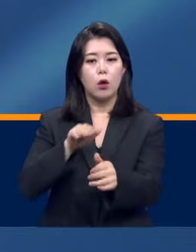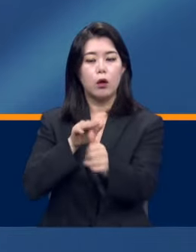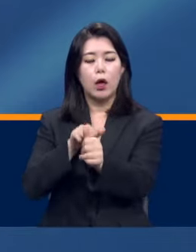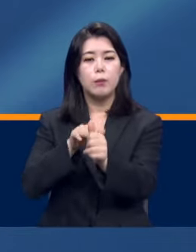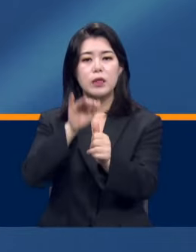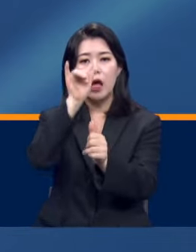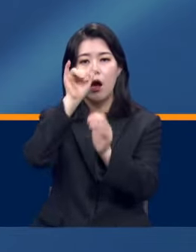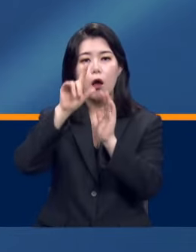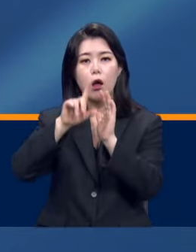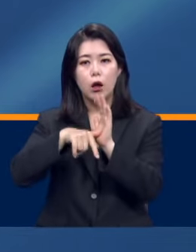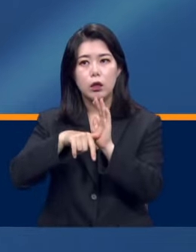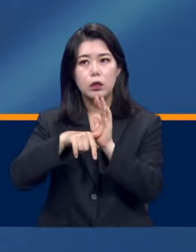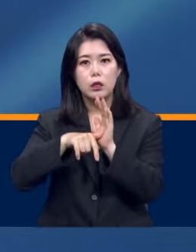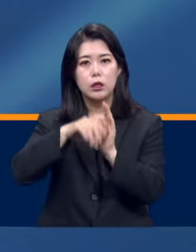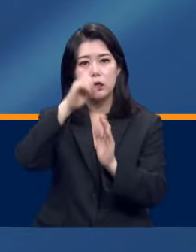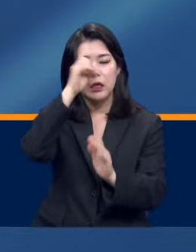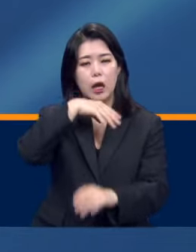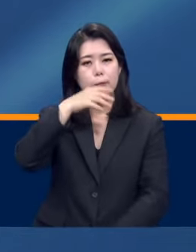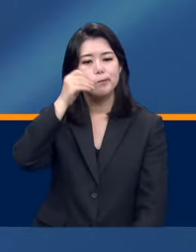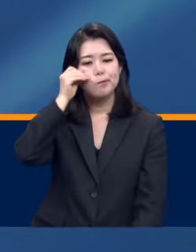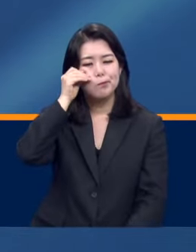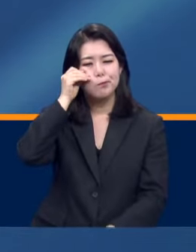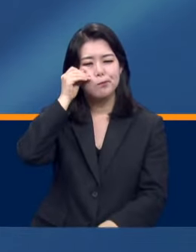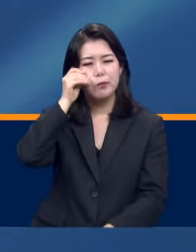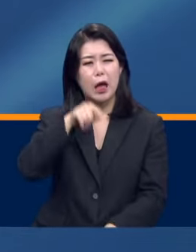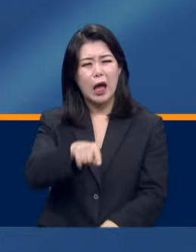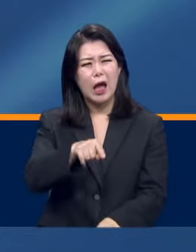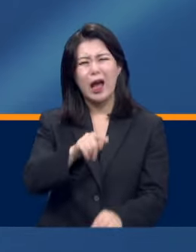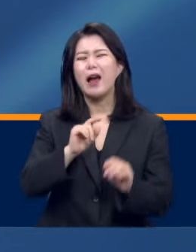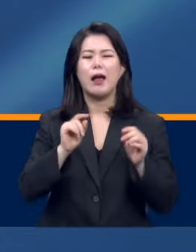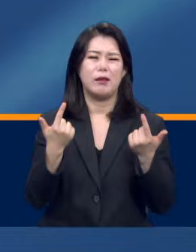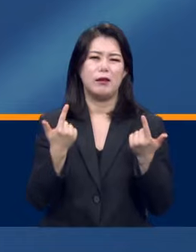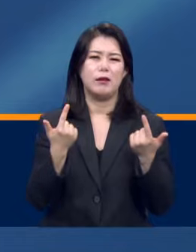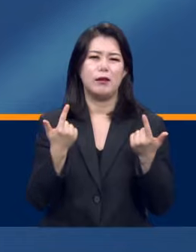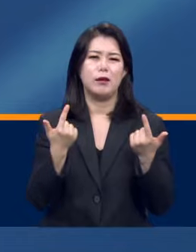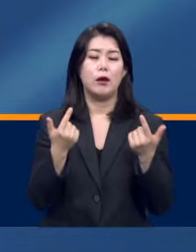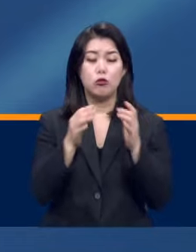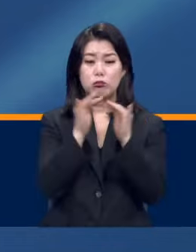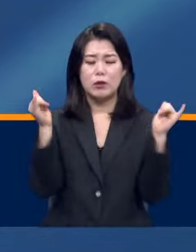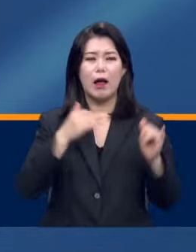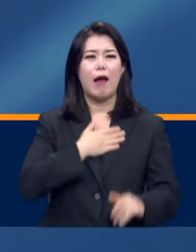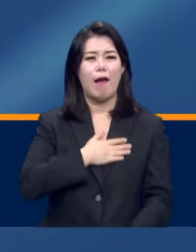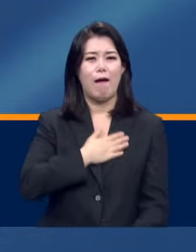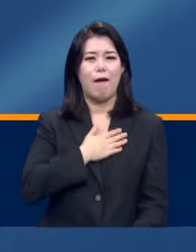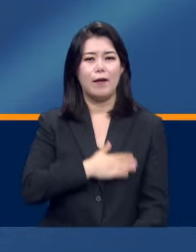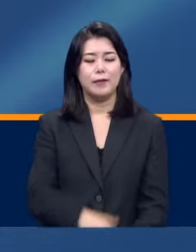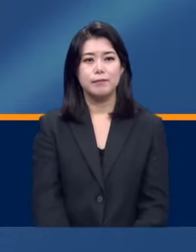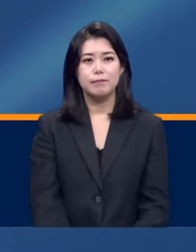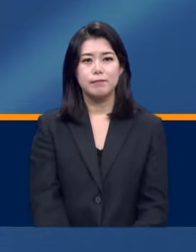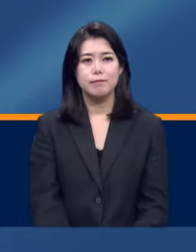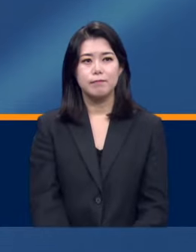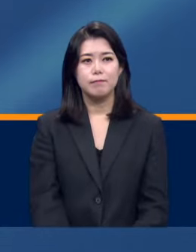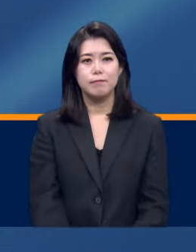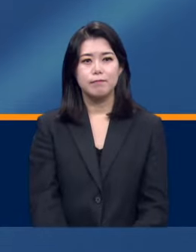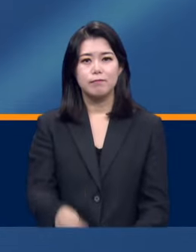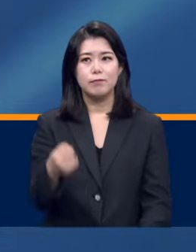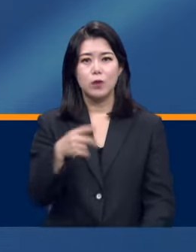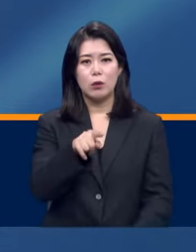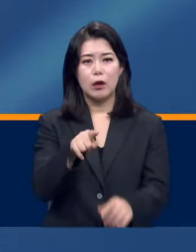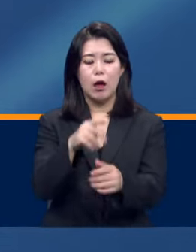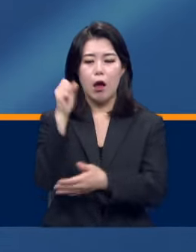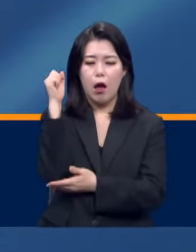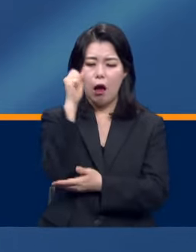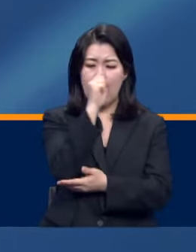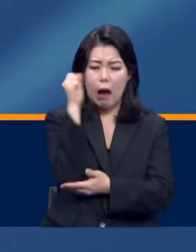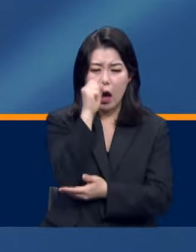했다고 하면 결코 가만히 있을 캐릭터가 아니다라는 거는 이건 국민 여러분들께서도 알고 계실 것 같아요 그리고 그렇게 쉽게 휘둘릴